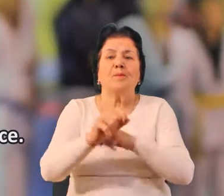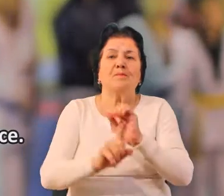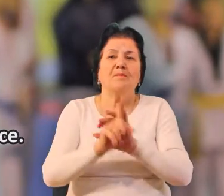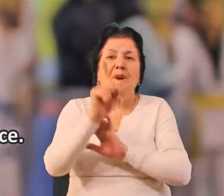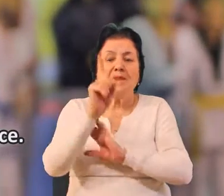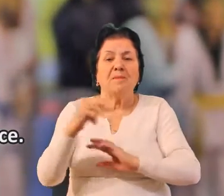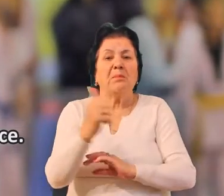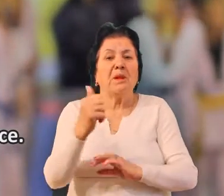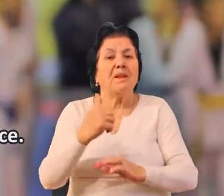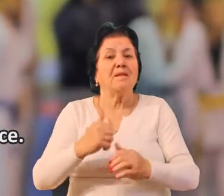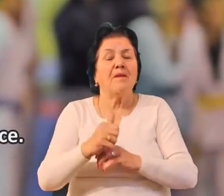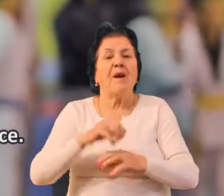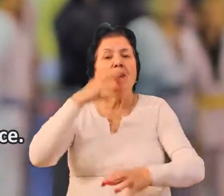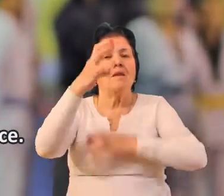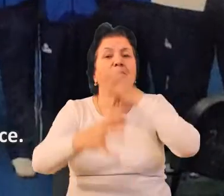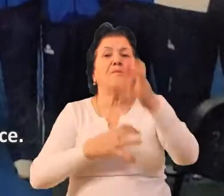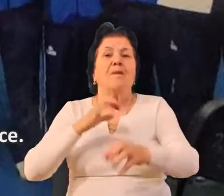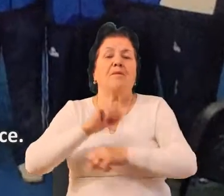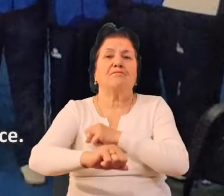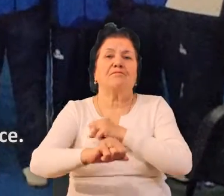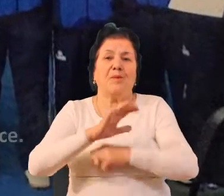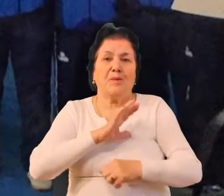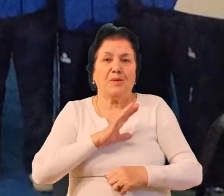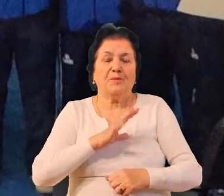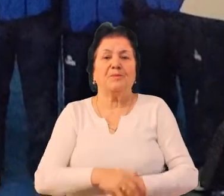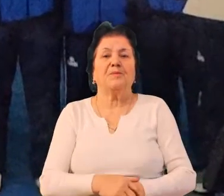elə oradan başladı. Birinci dəfə elə dünya üçüncüsü oldum.